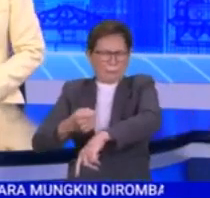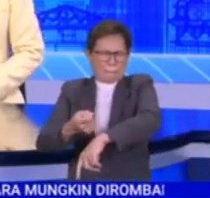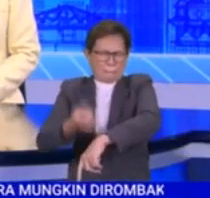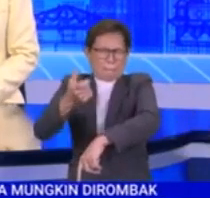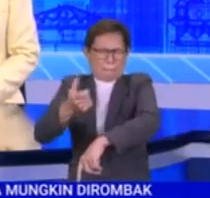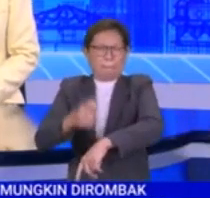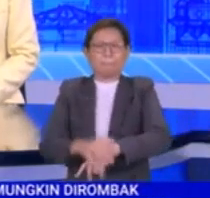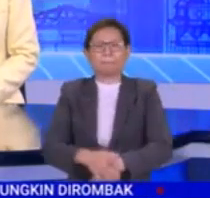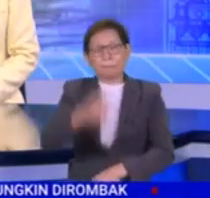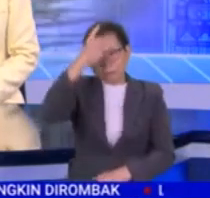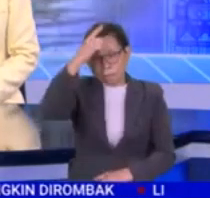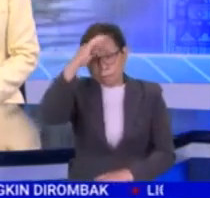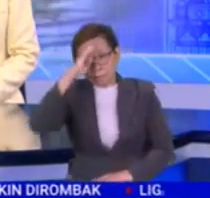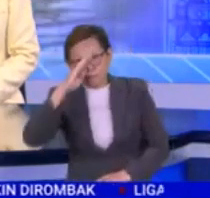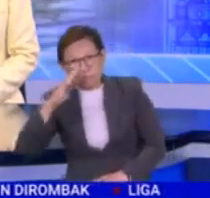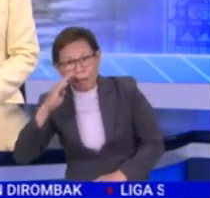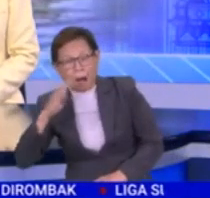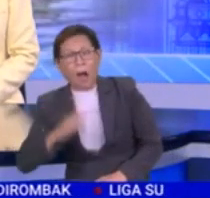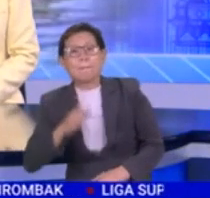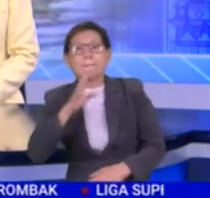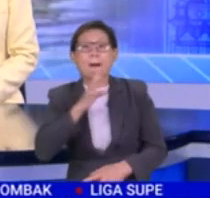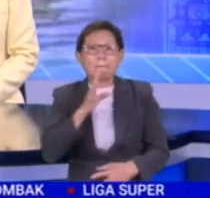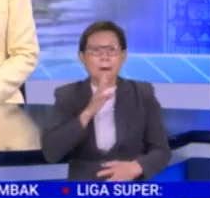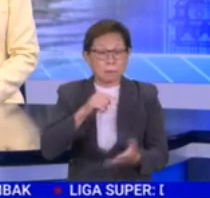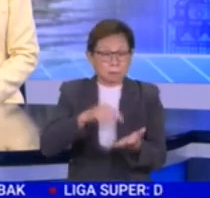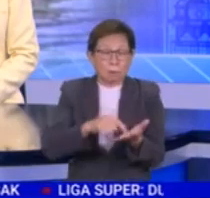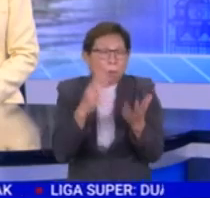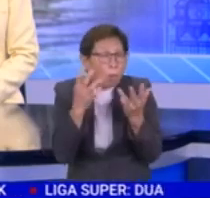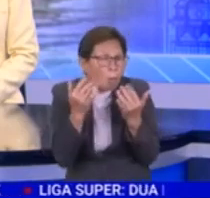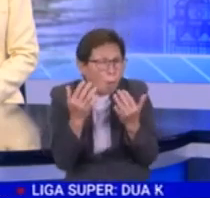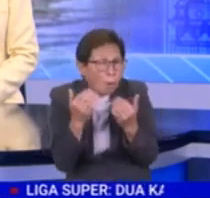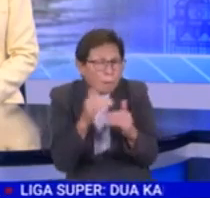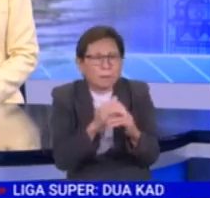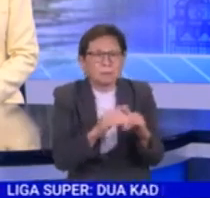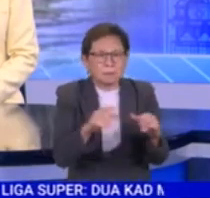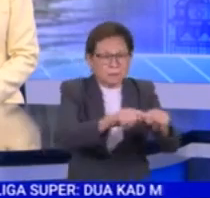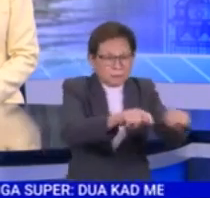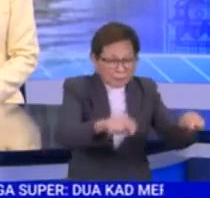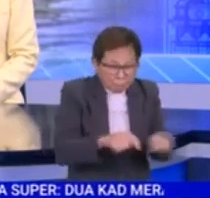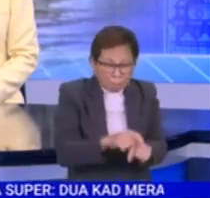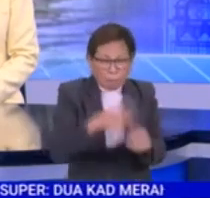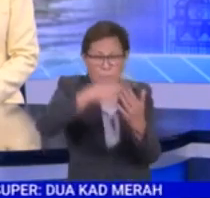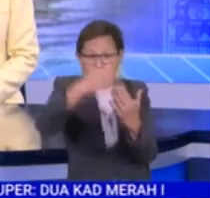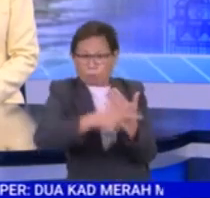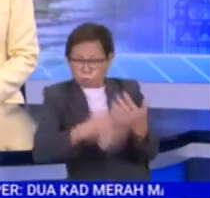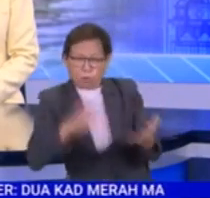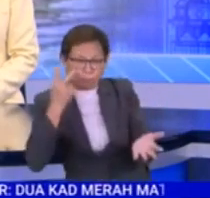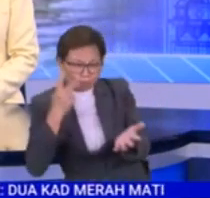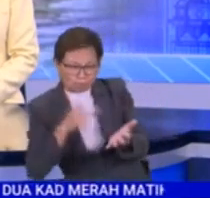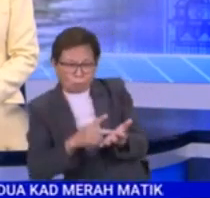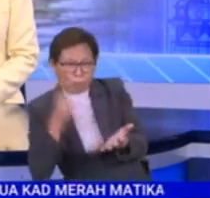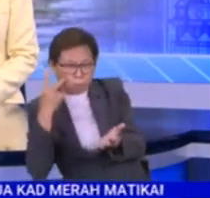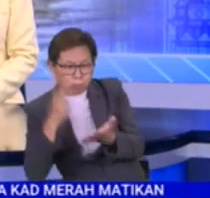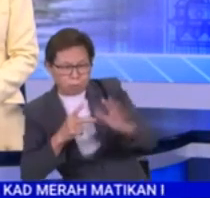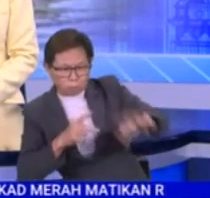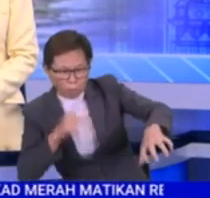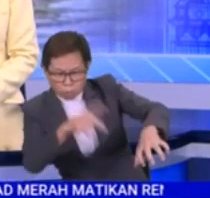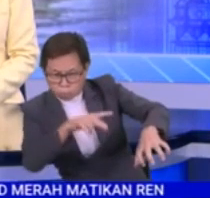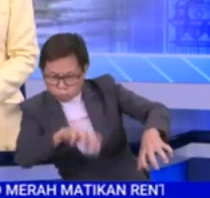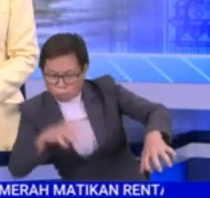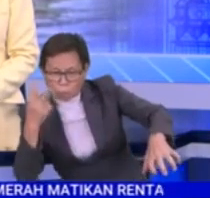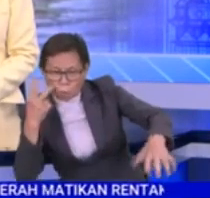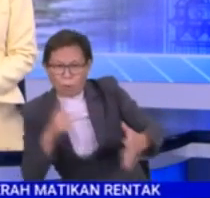yang lama. Datuk Seri Dr. Ahmad Zahid Hamidi berkata ini berikutan kawasan projek terbabit telah dikenal pasti dan skop